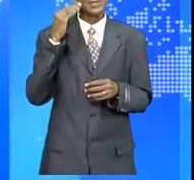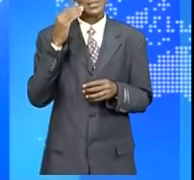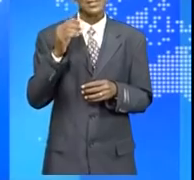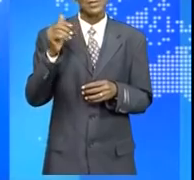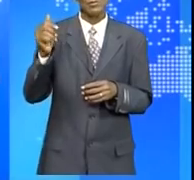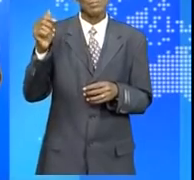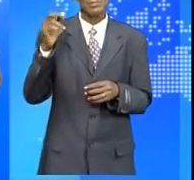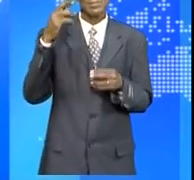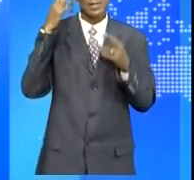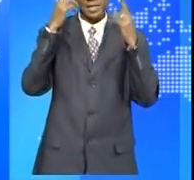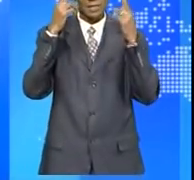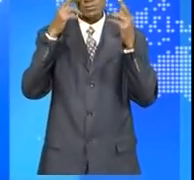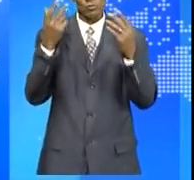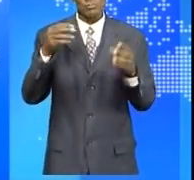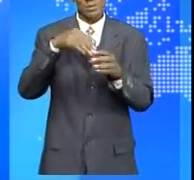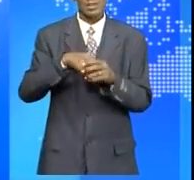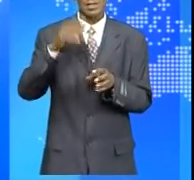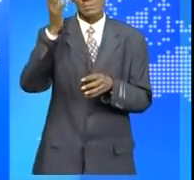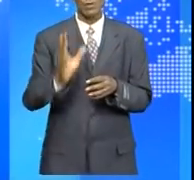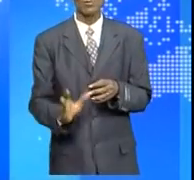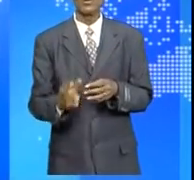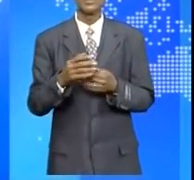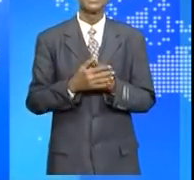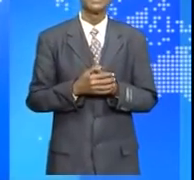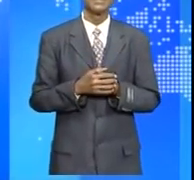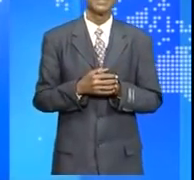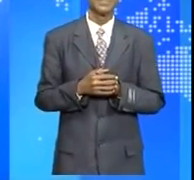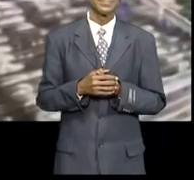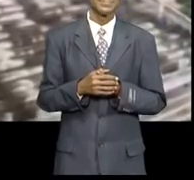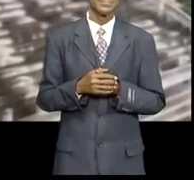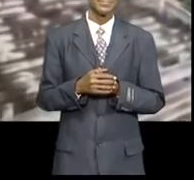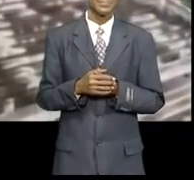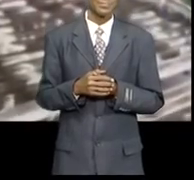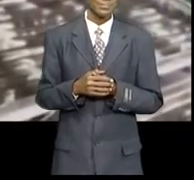gouverneur du Congo central. On retrouve Cédric Kenina.